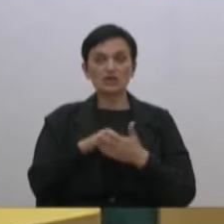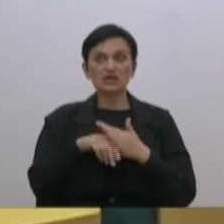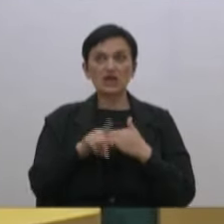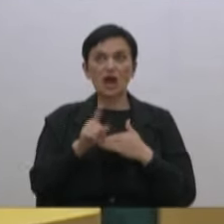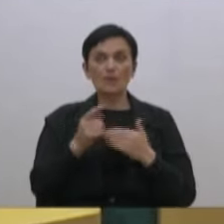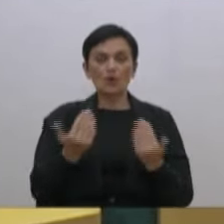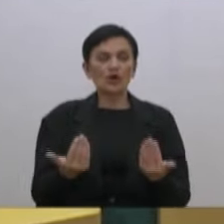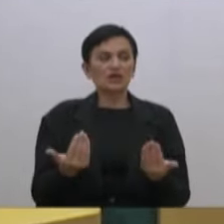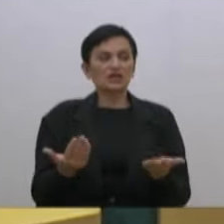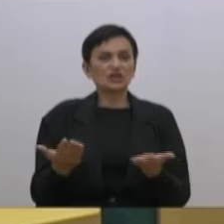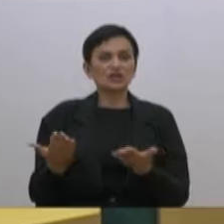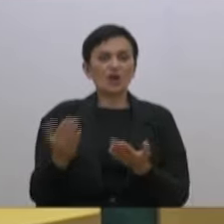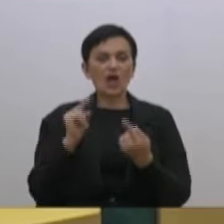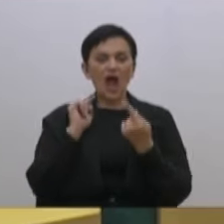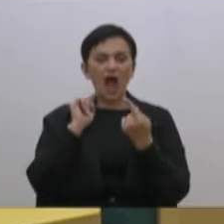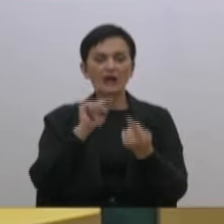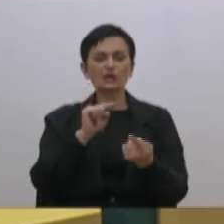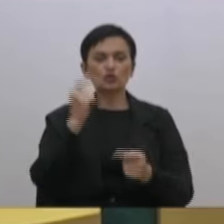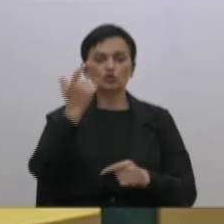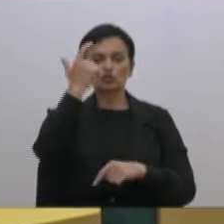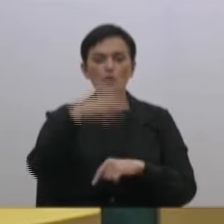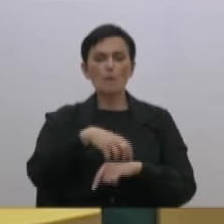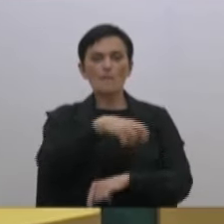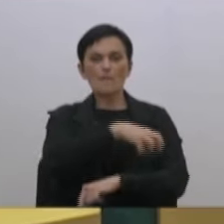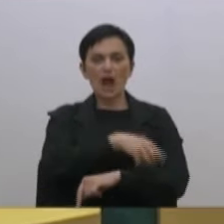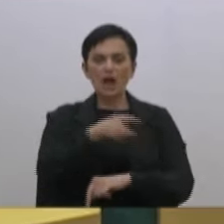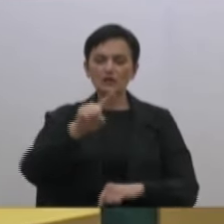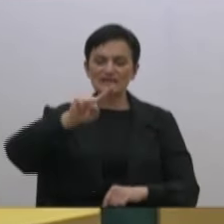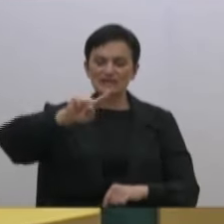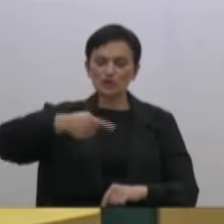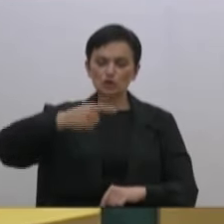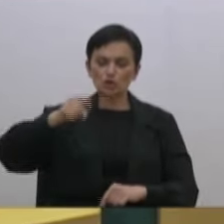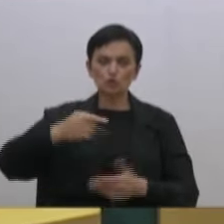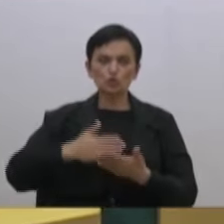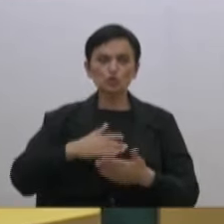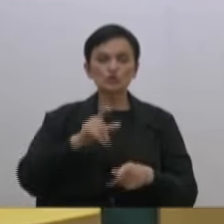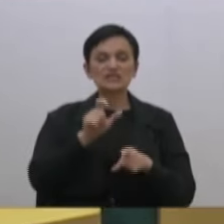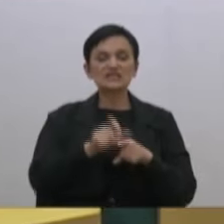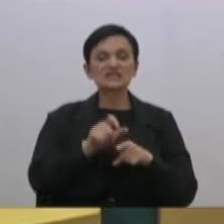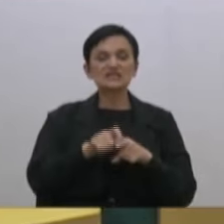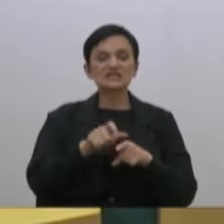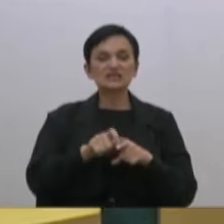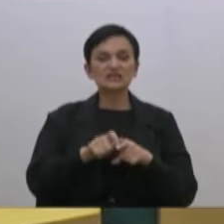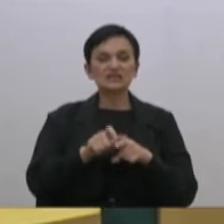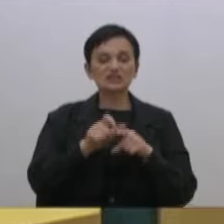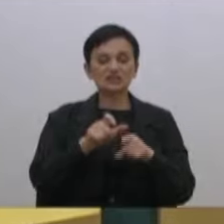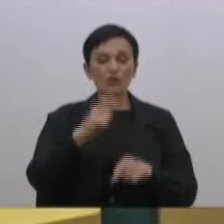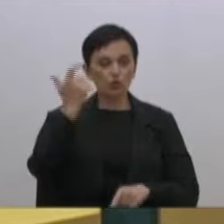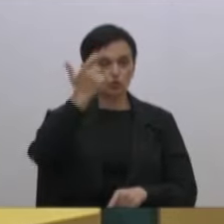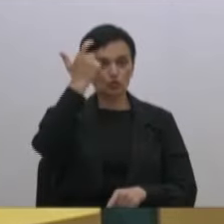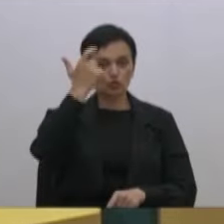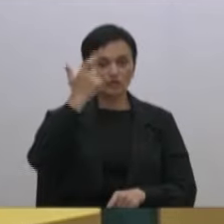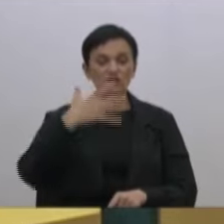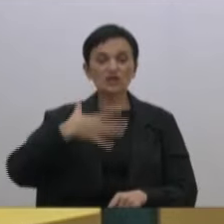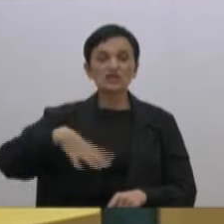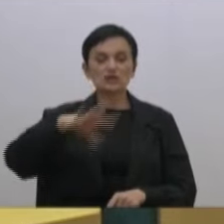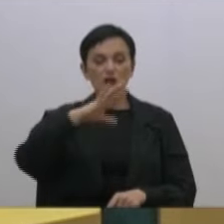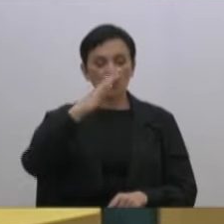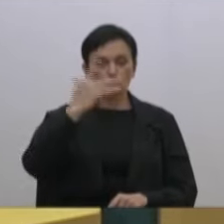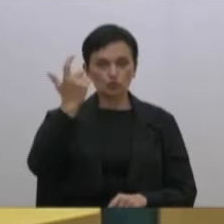ყველაზე ანტისუვერენიტეტული პარტიებიც კი იძულებული არიან, რომ სიტყვა სუვერენიტეტზე ილაპარაკონ. ილაპარაკონ, რომ საქართველოს